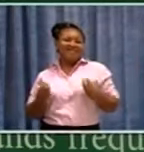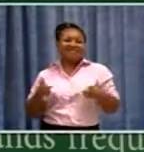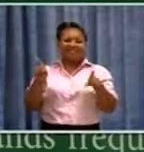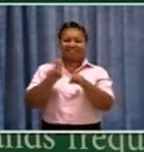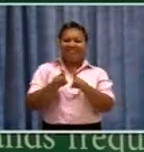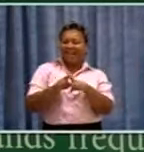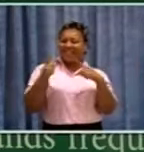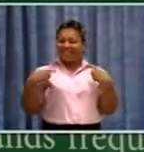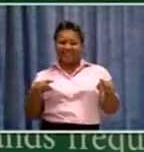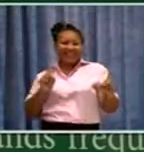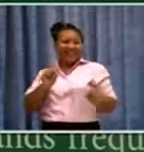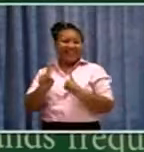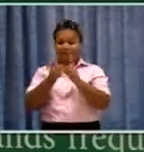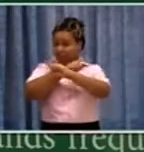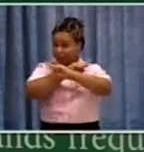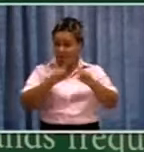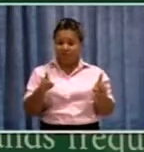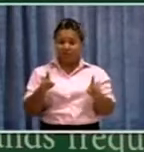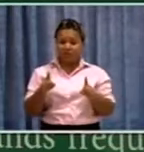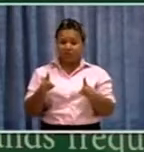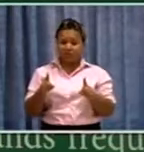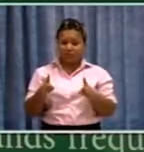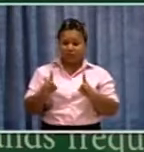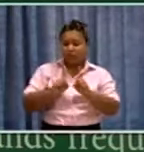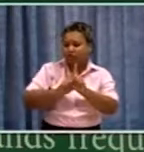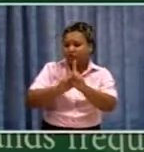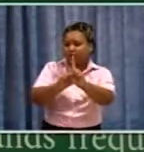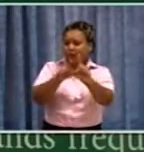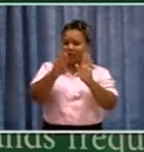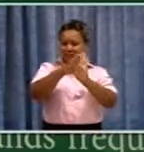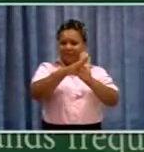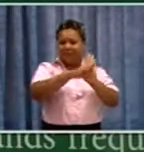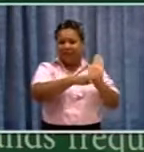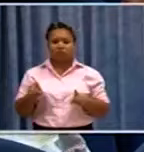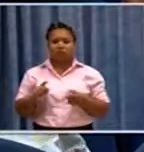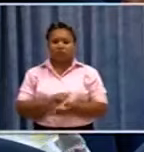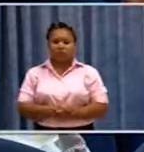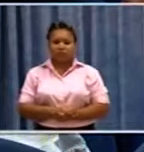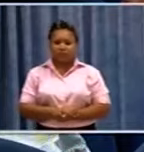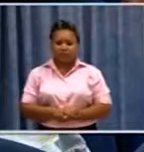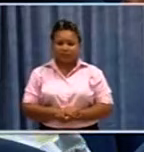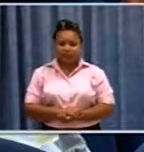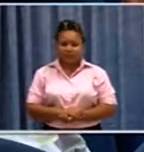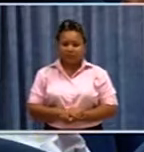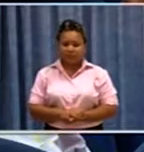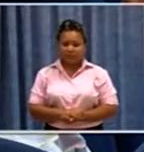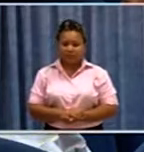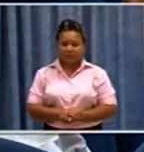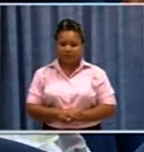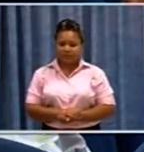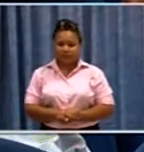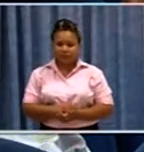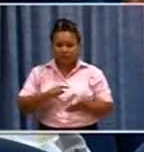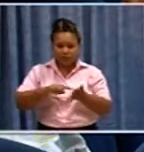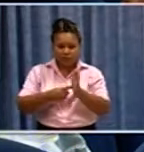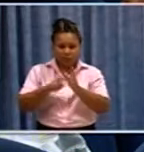tout monde sur le sein pour commence à faire ça qui envie, il pour faire de façon organisée. Il ne peut pas dire que si nous disons la boutique